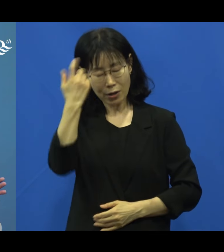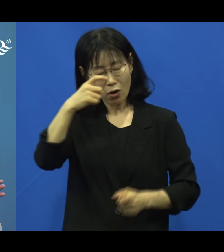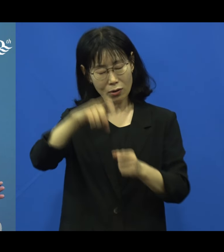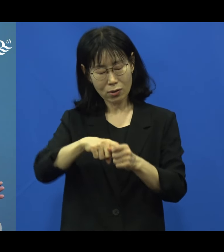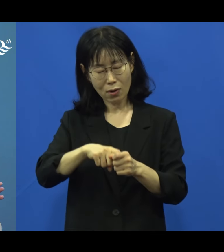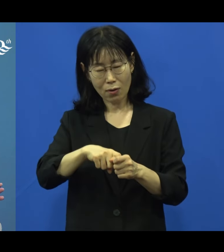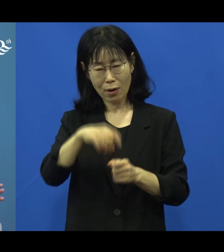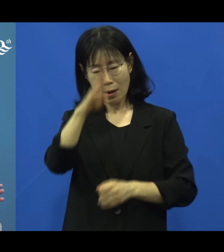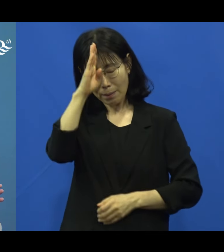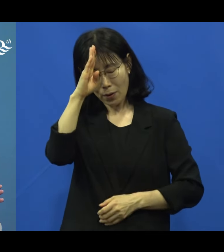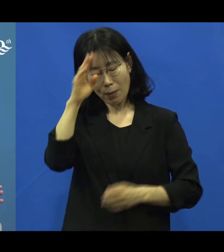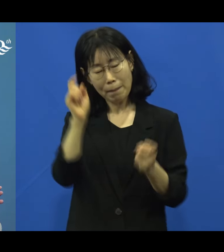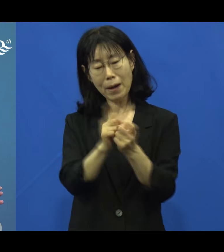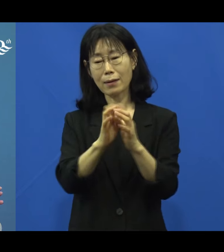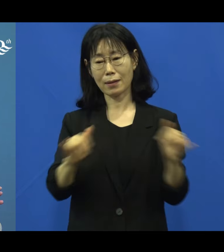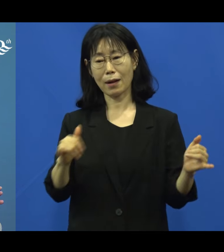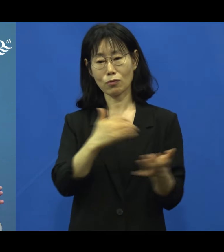나병 환자들이 너무 많아요.